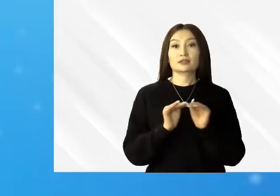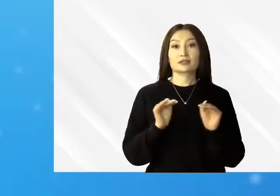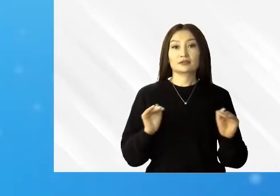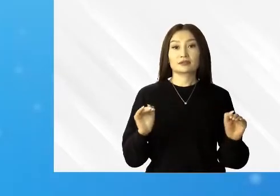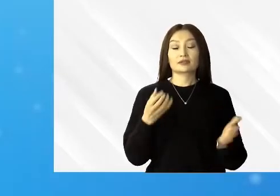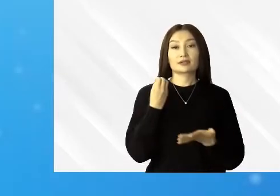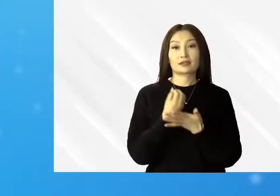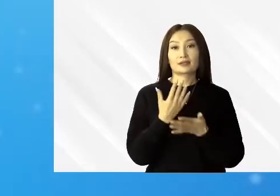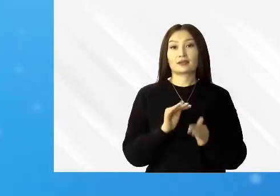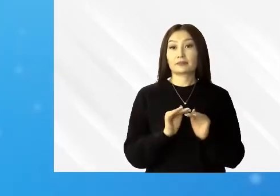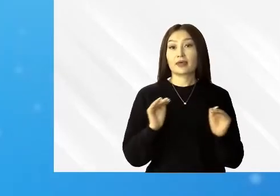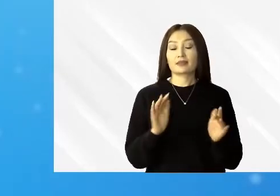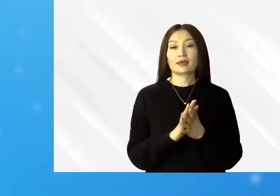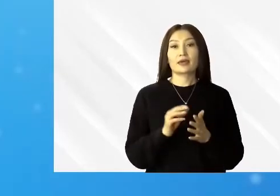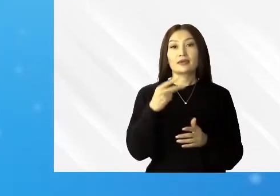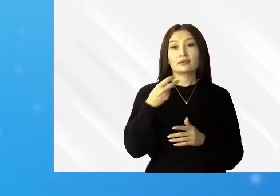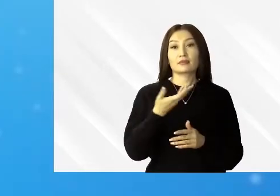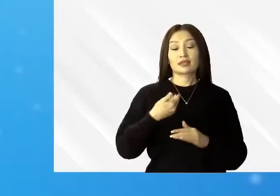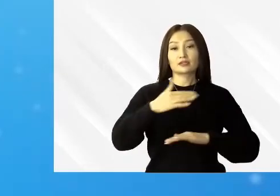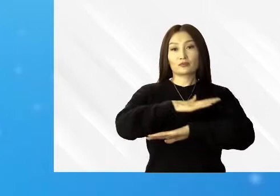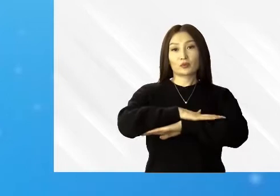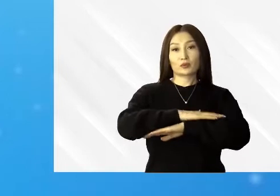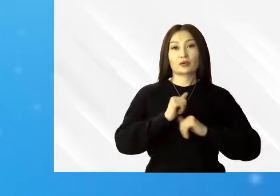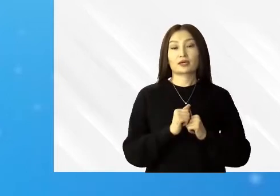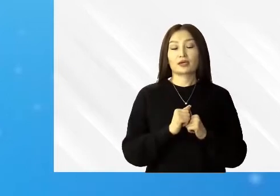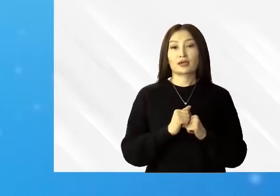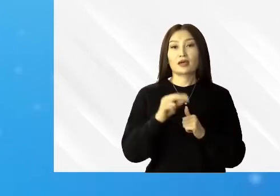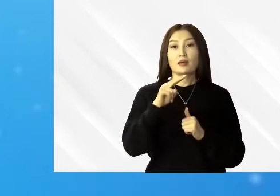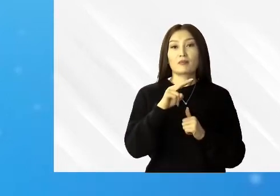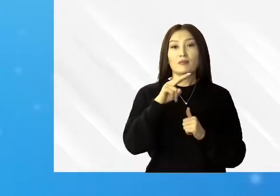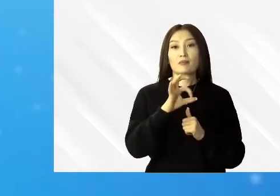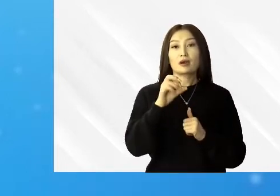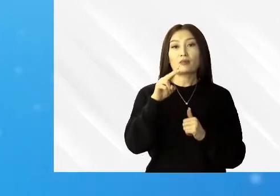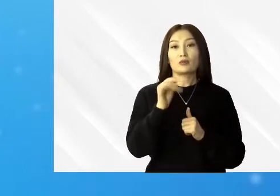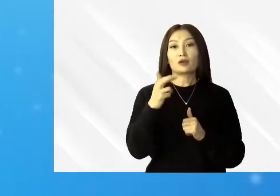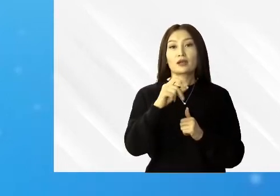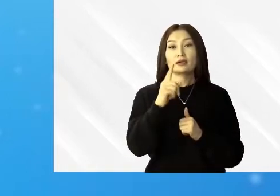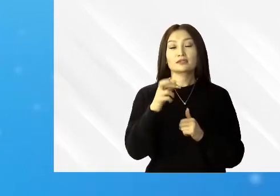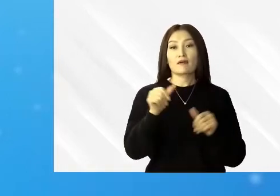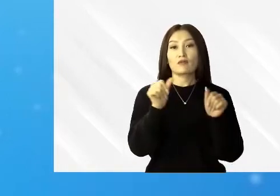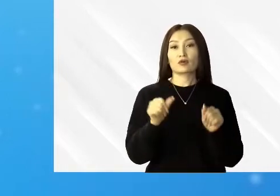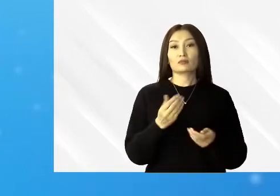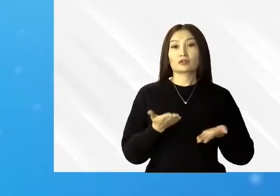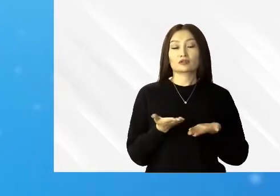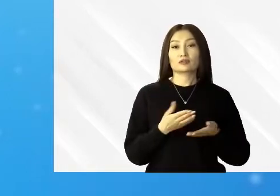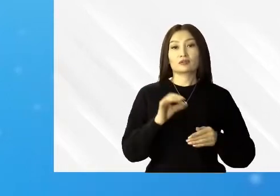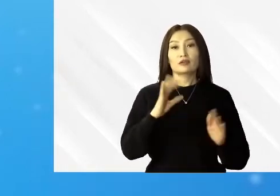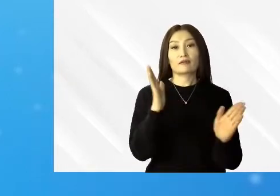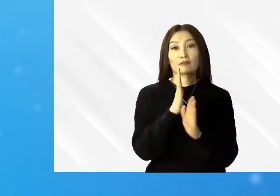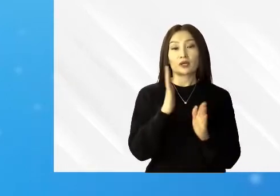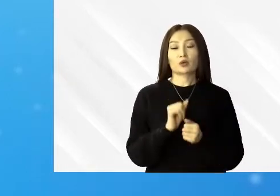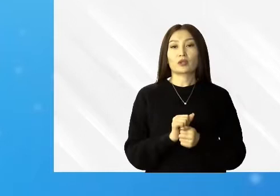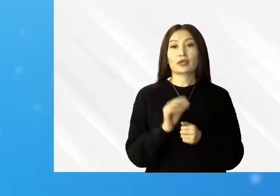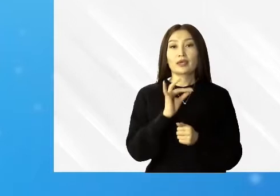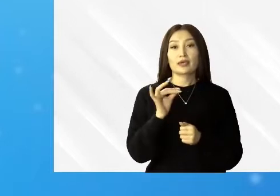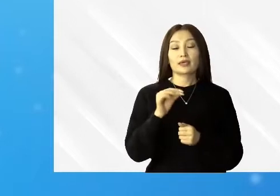Здравствуйте, дорогие ребята! Тема нашего сегодняшнего урока – популяция как форма существования вида в природе